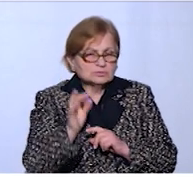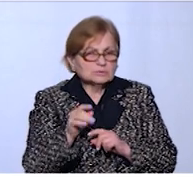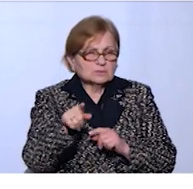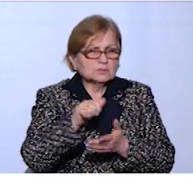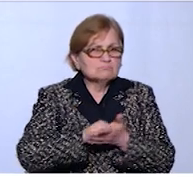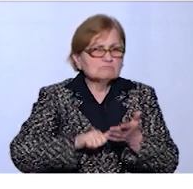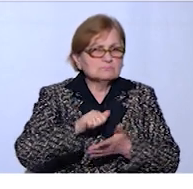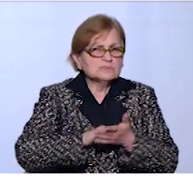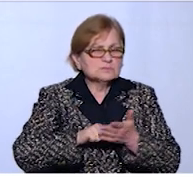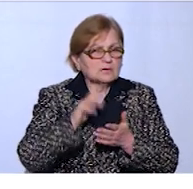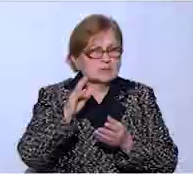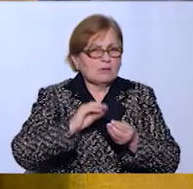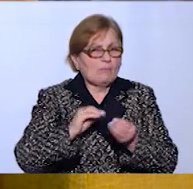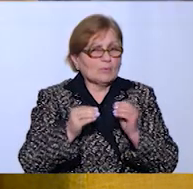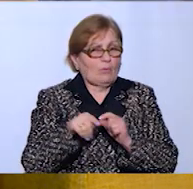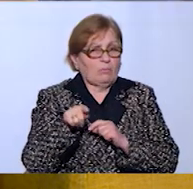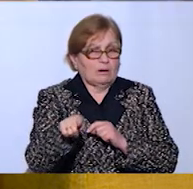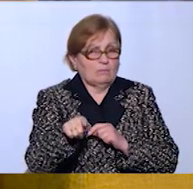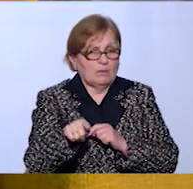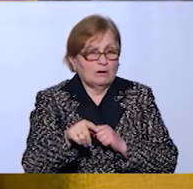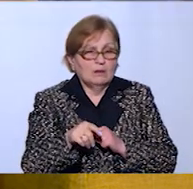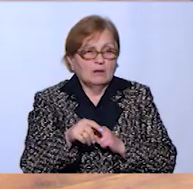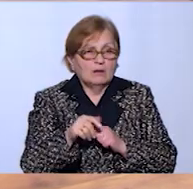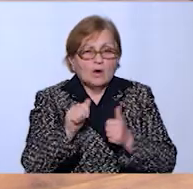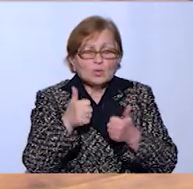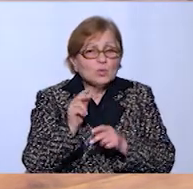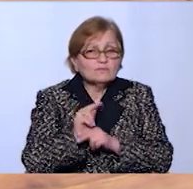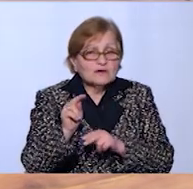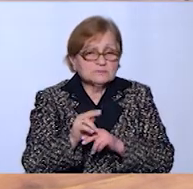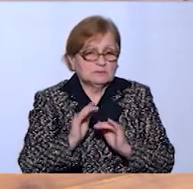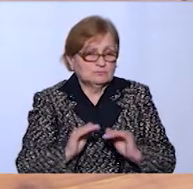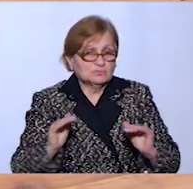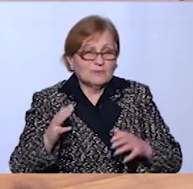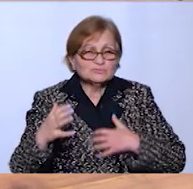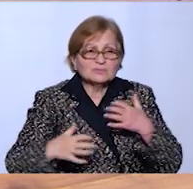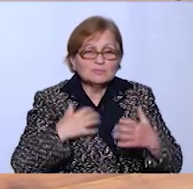იმედგაცრუება, დარდი თუ ასე შემდეგ. აი მაგალითად შეიძლება რომ